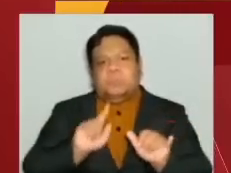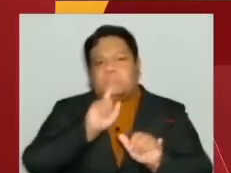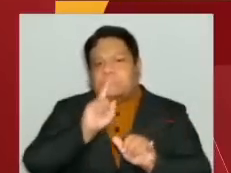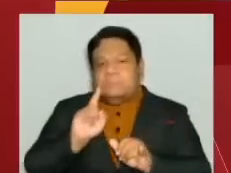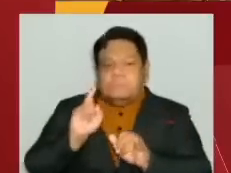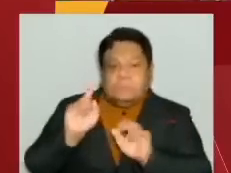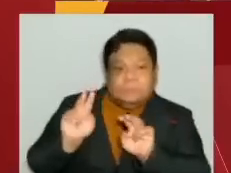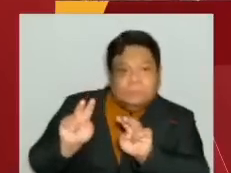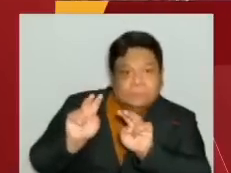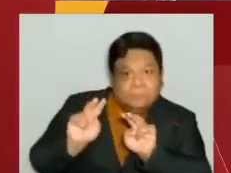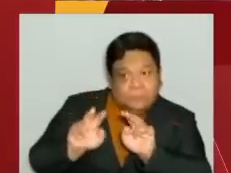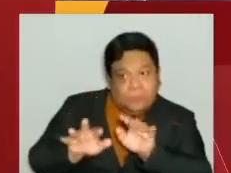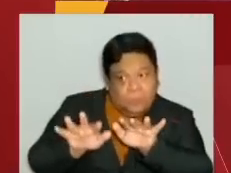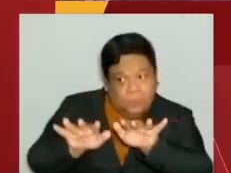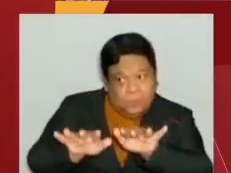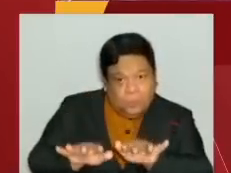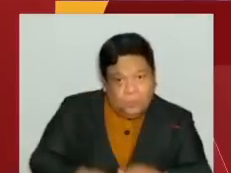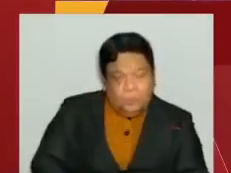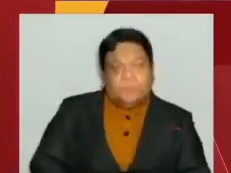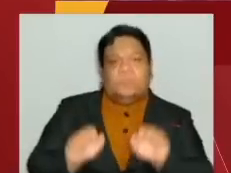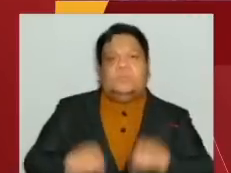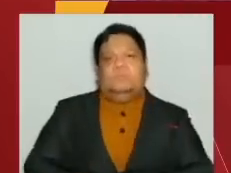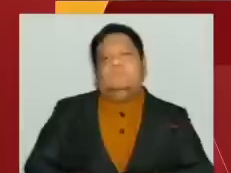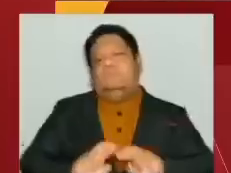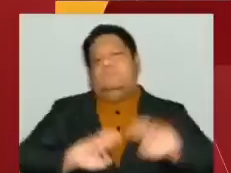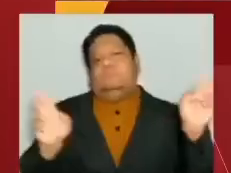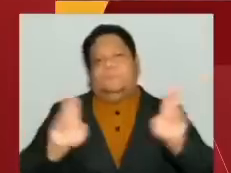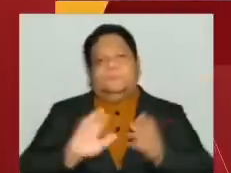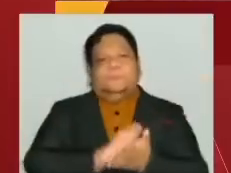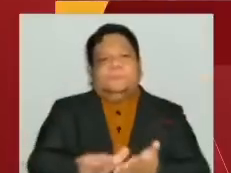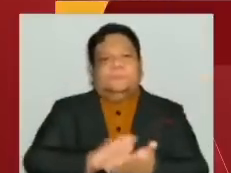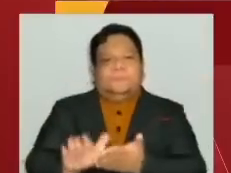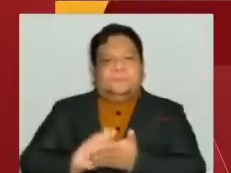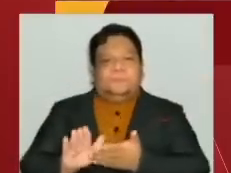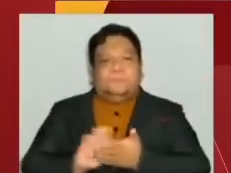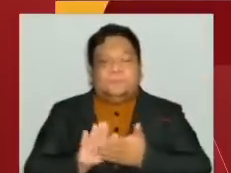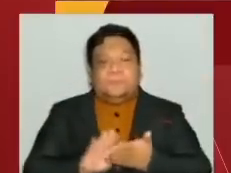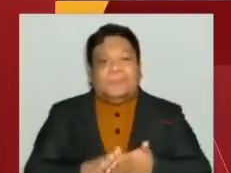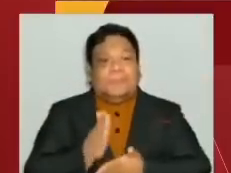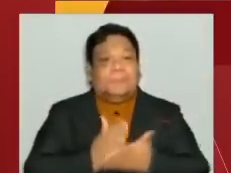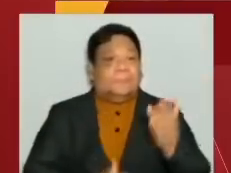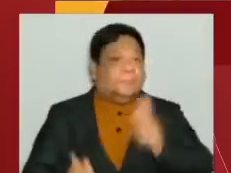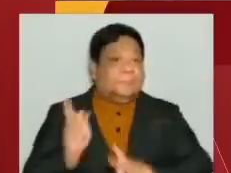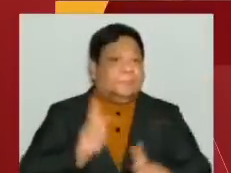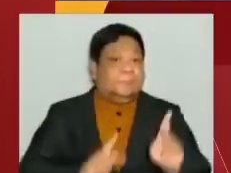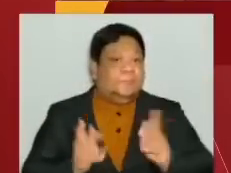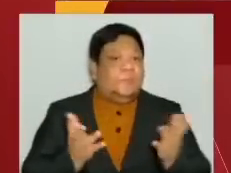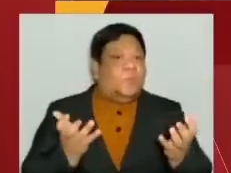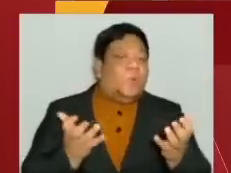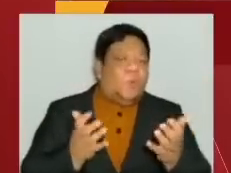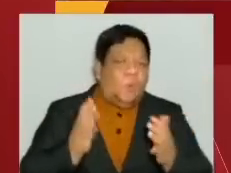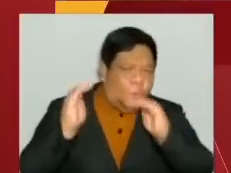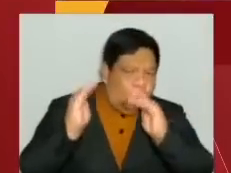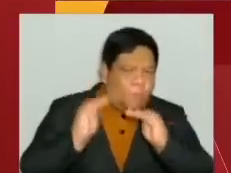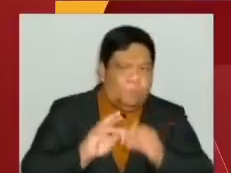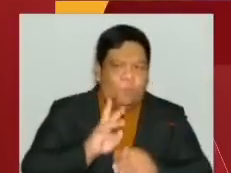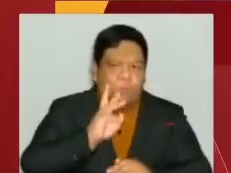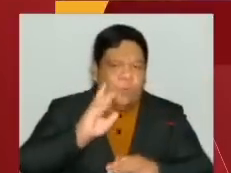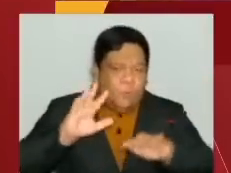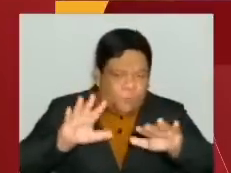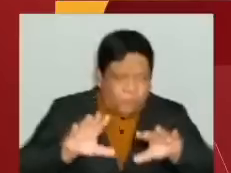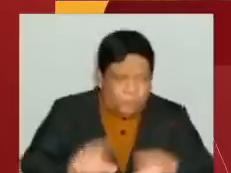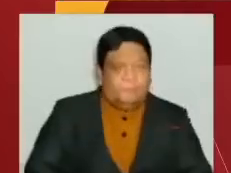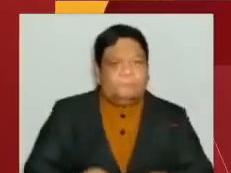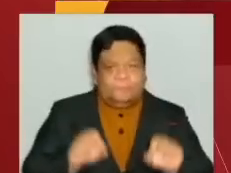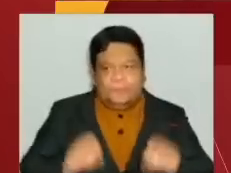baha na ito para makapaglinis pa sila. Kaya yung ibang mga residente, ang gusto ay sana humupa na para yung kanilang bahay